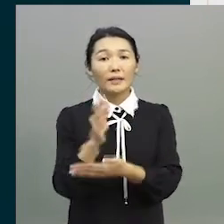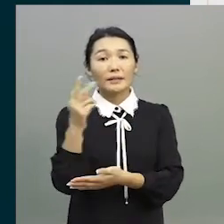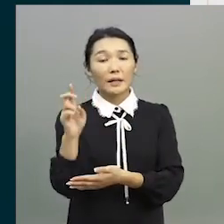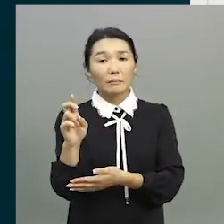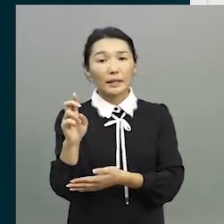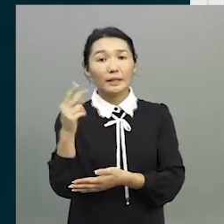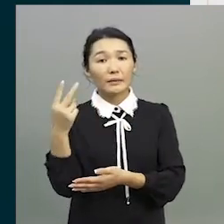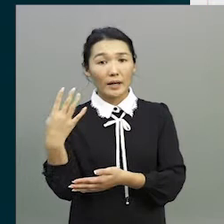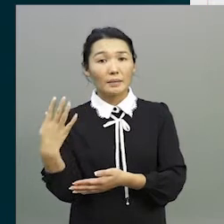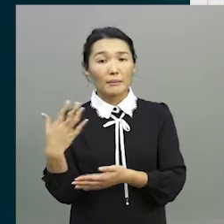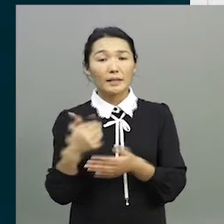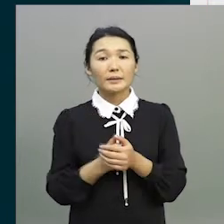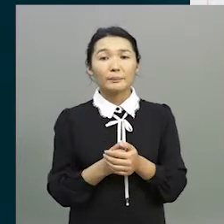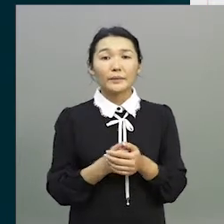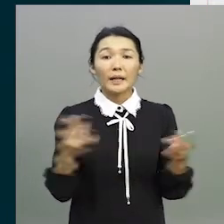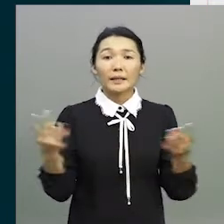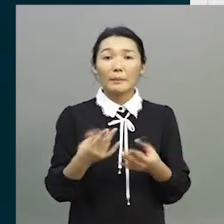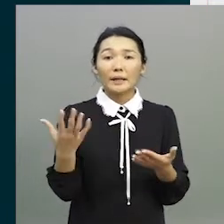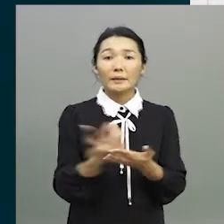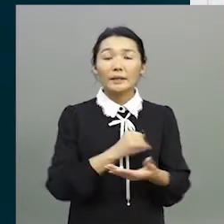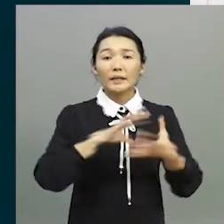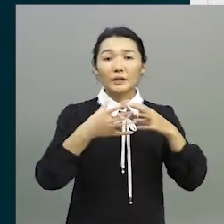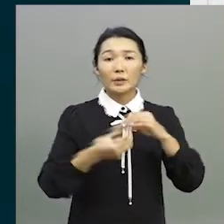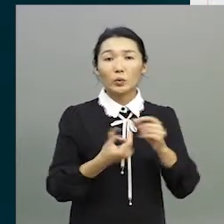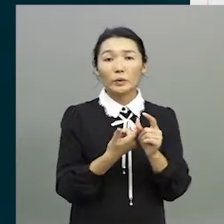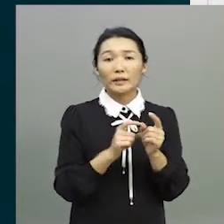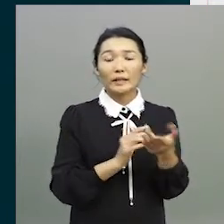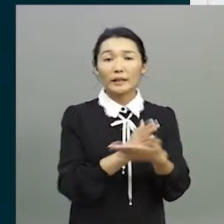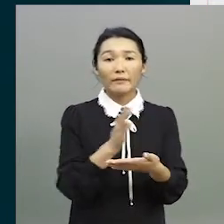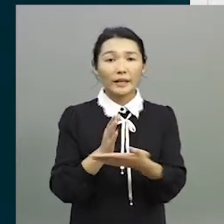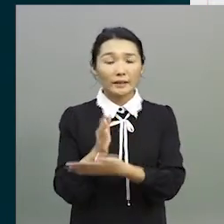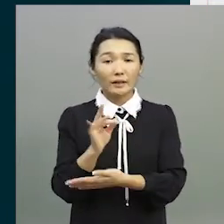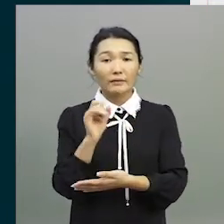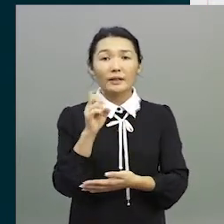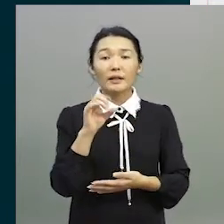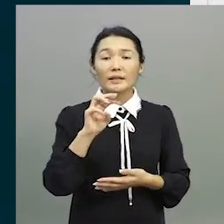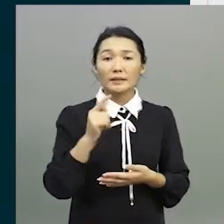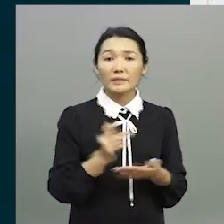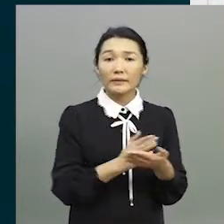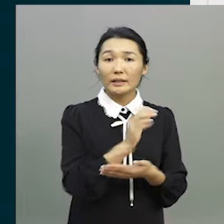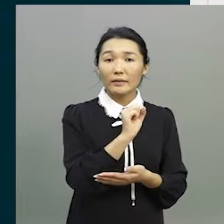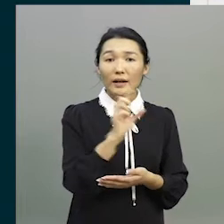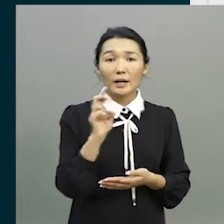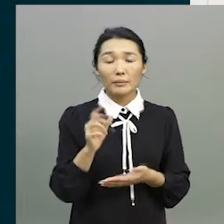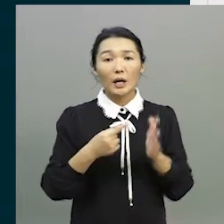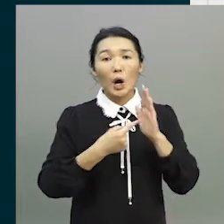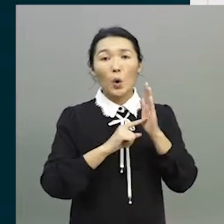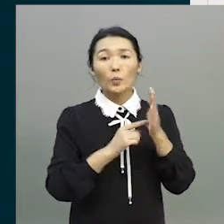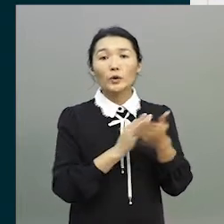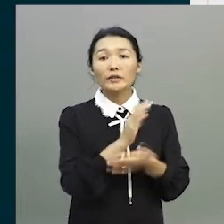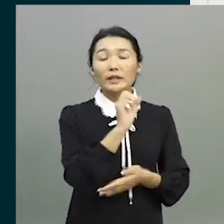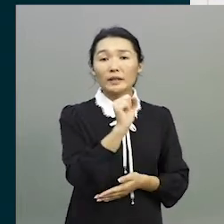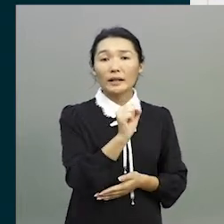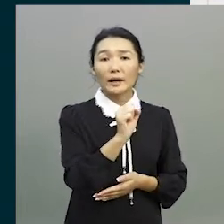2 и 5 необходимо найти сумму данных векторов разность векторов а и b умножить вектор а